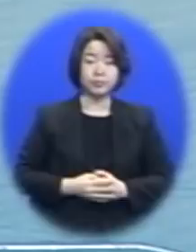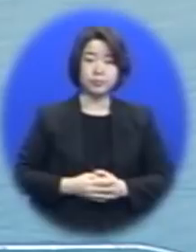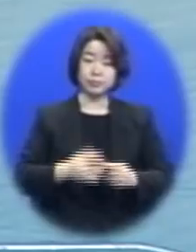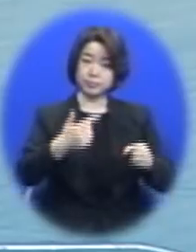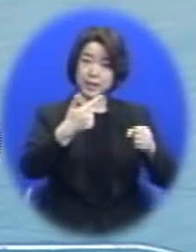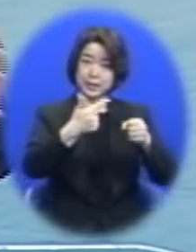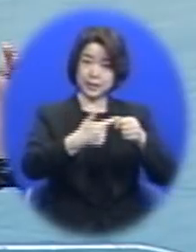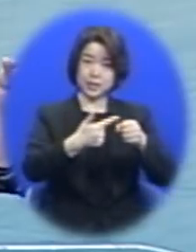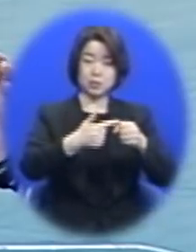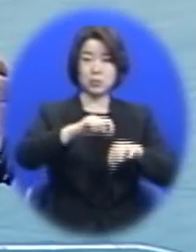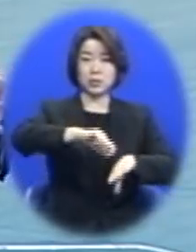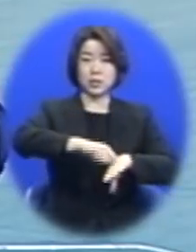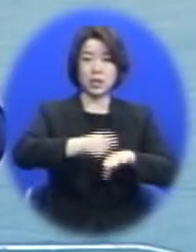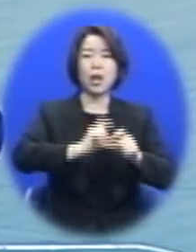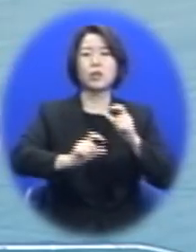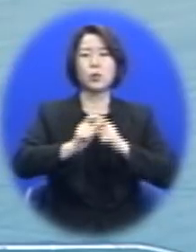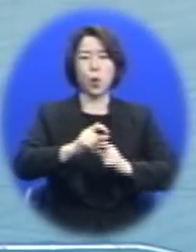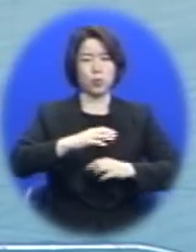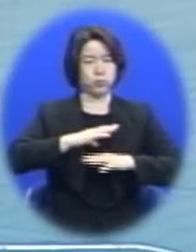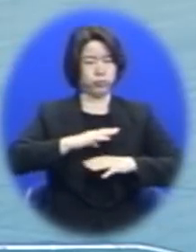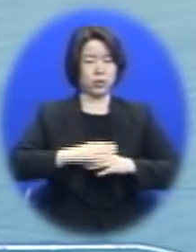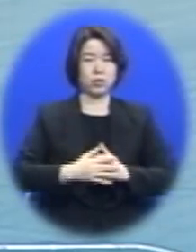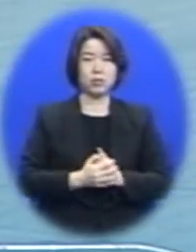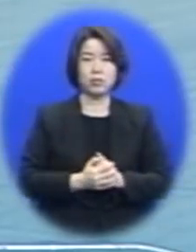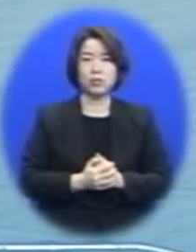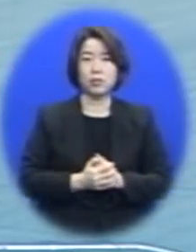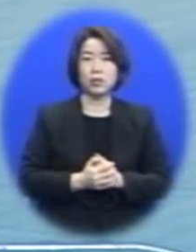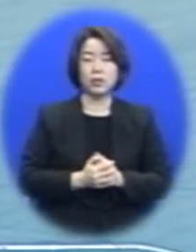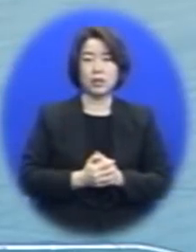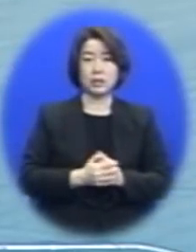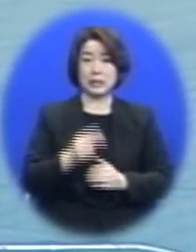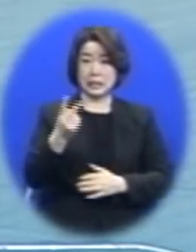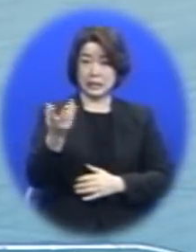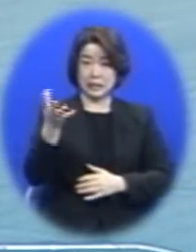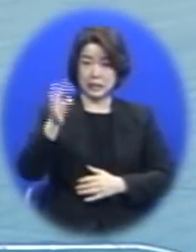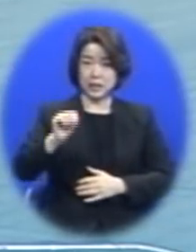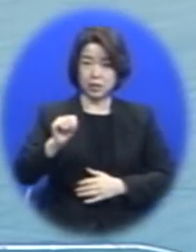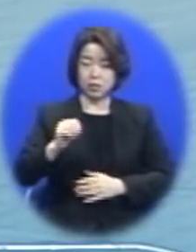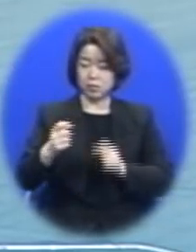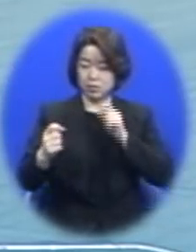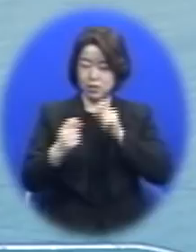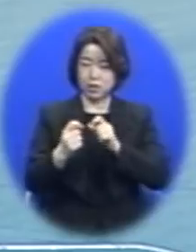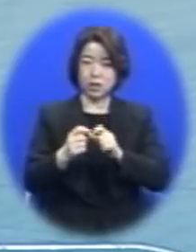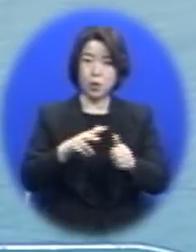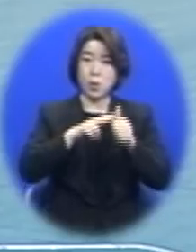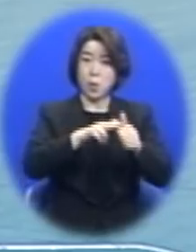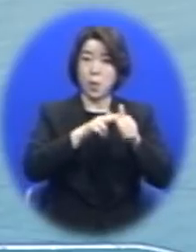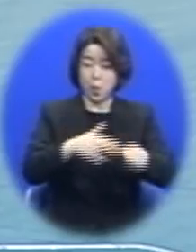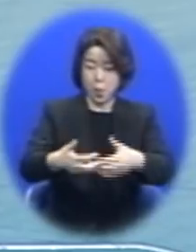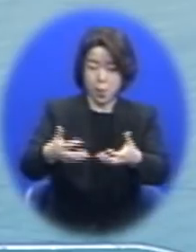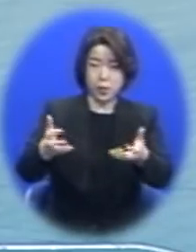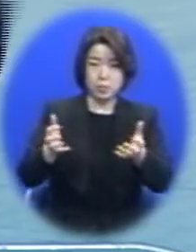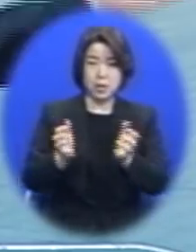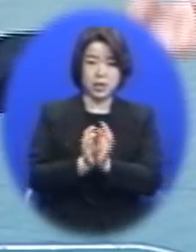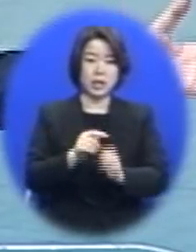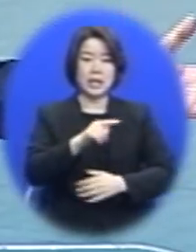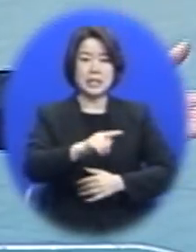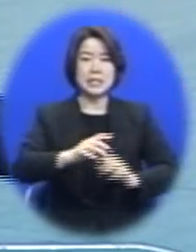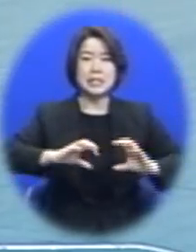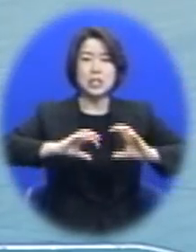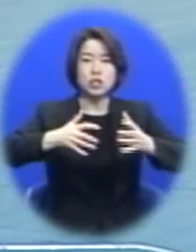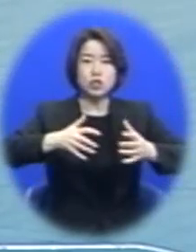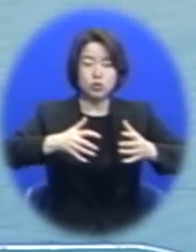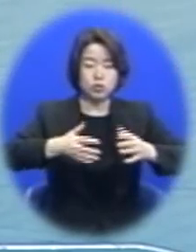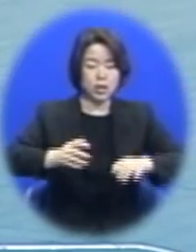여섯번째 재앙은 더 무서운 재앙 인데 아이어 가까운 기마대가 이 지구상에는 사람 3분의 일을